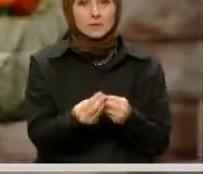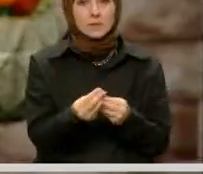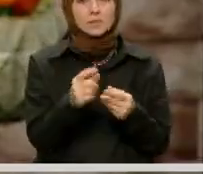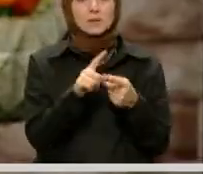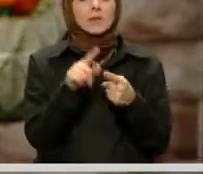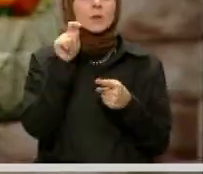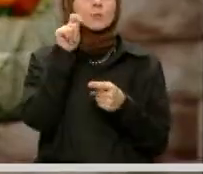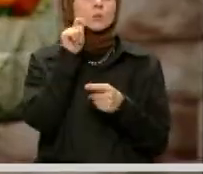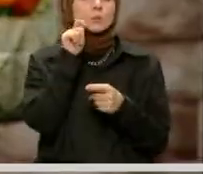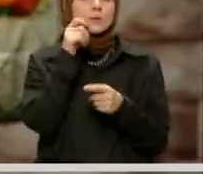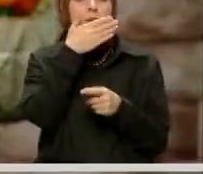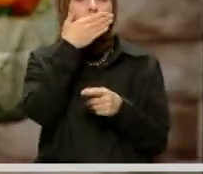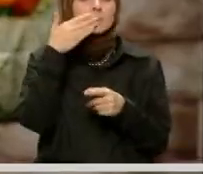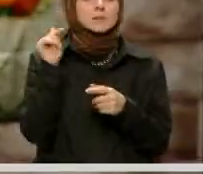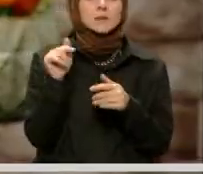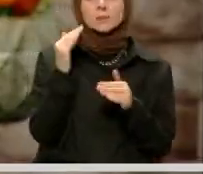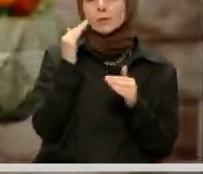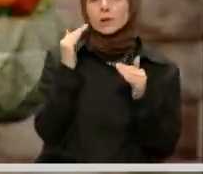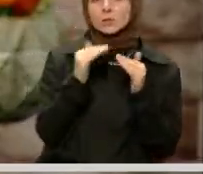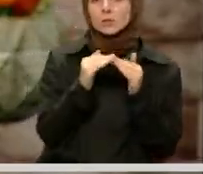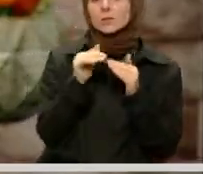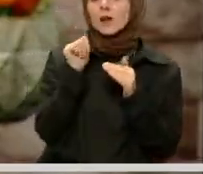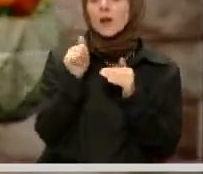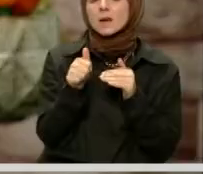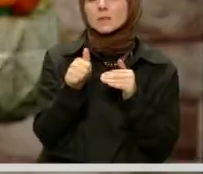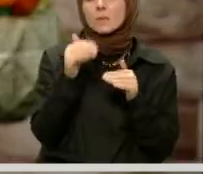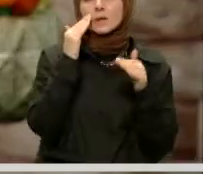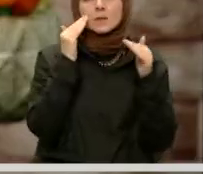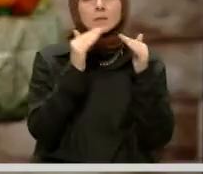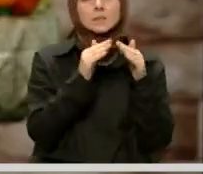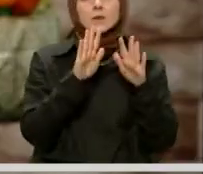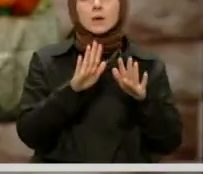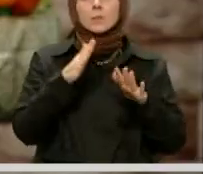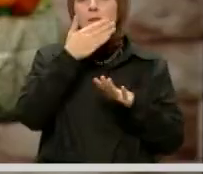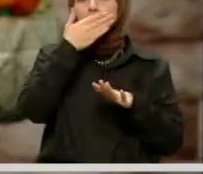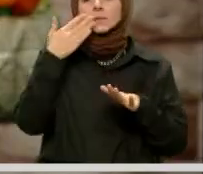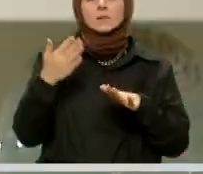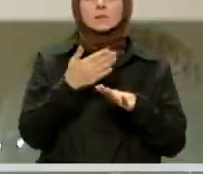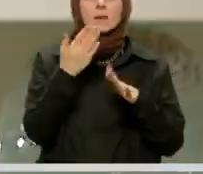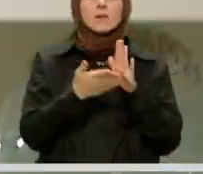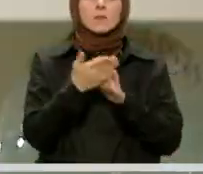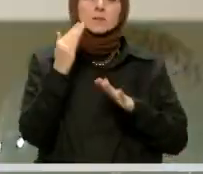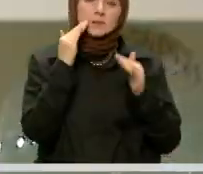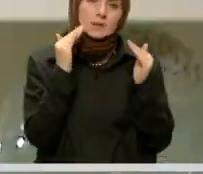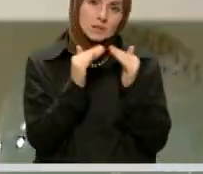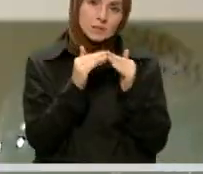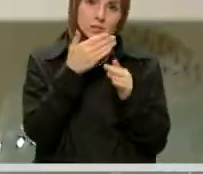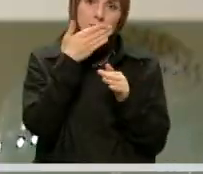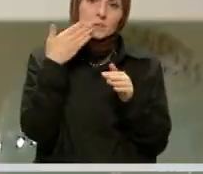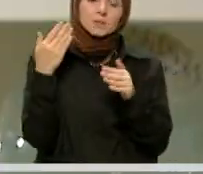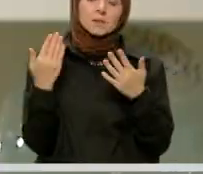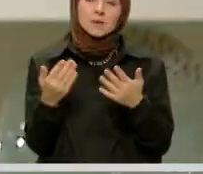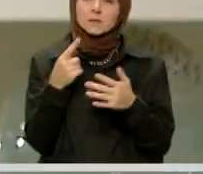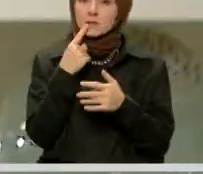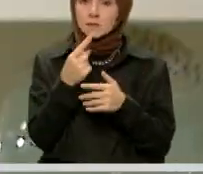Mümine Ramazan'da bu yakışır. Her zaman yakışır ama Ramazan'da daha bir yakışır. Ramazan aslında hocam bir de dediniz ya hani